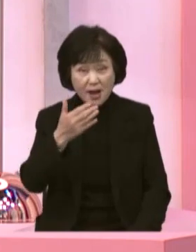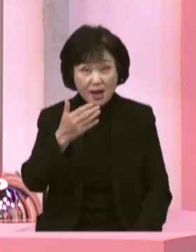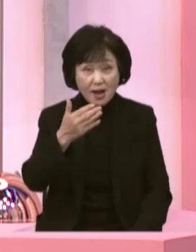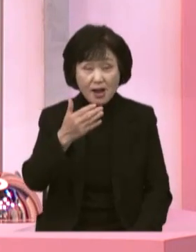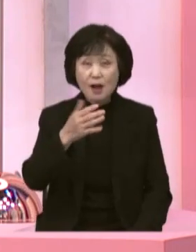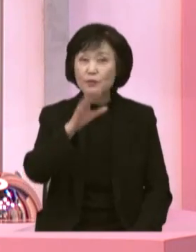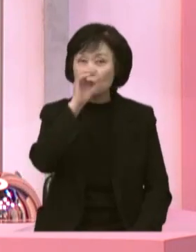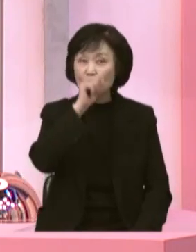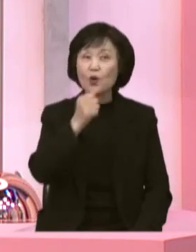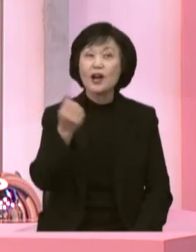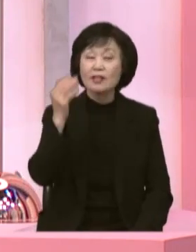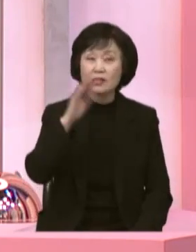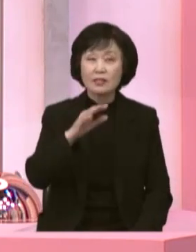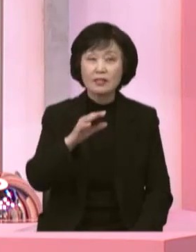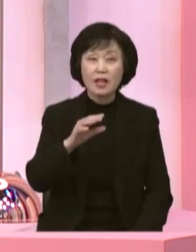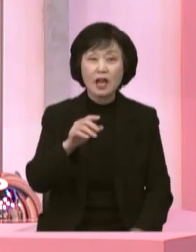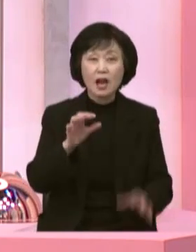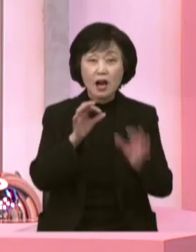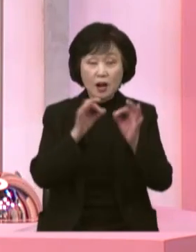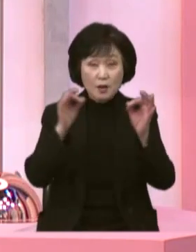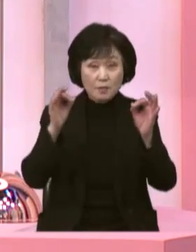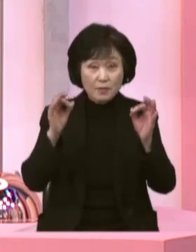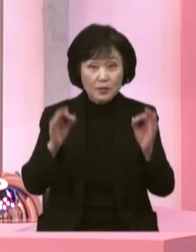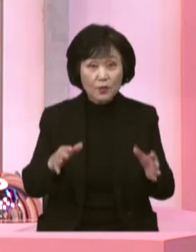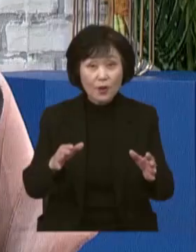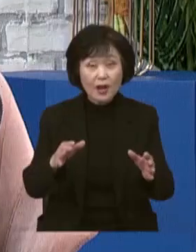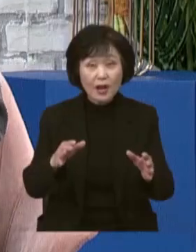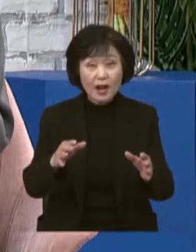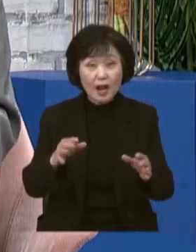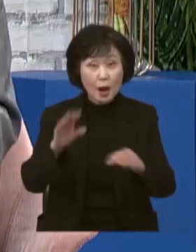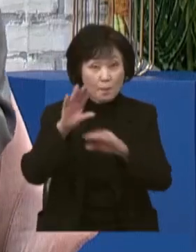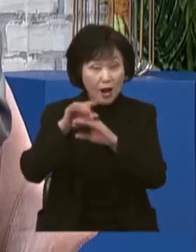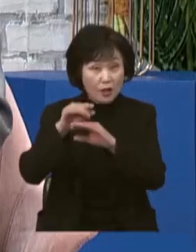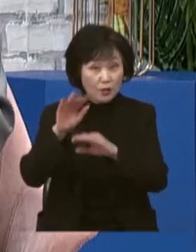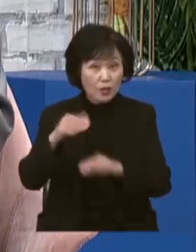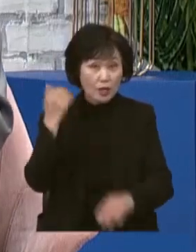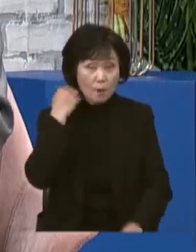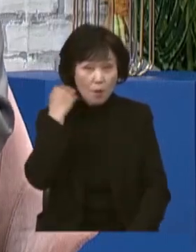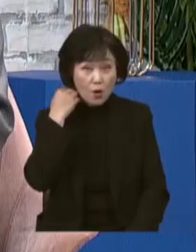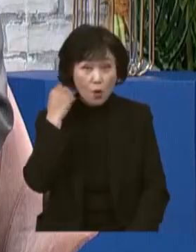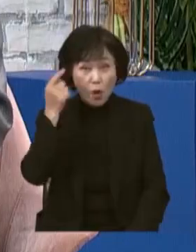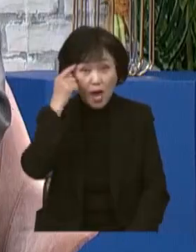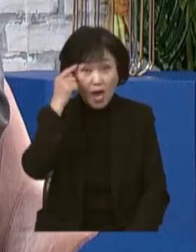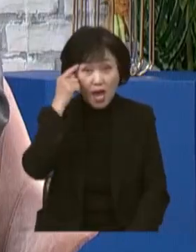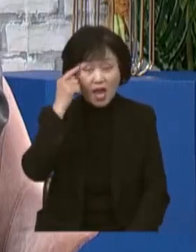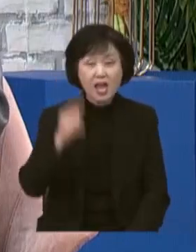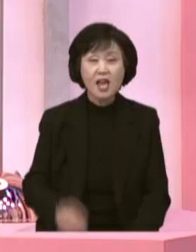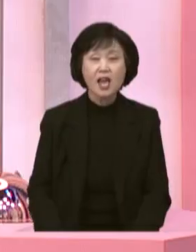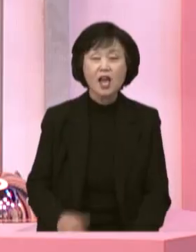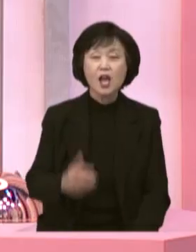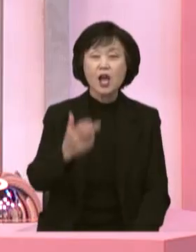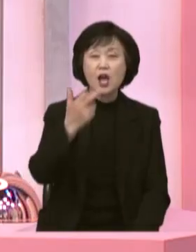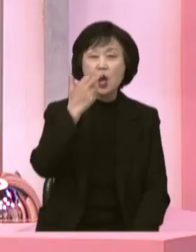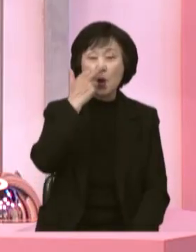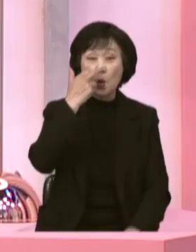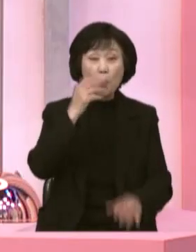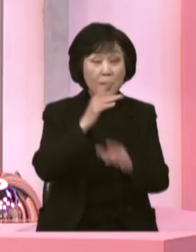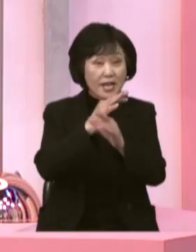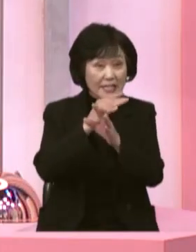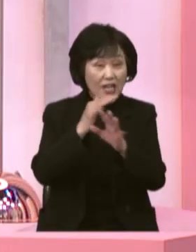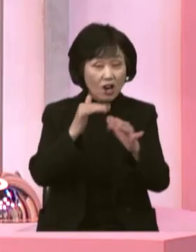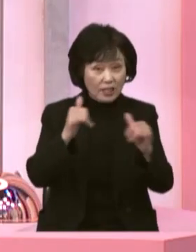코미디 안 하게 생겼어. 그리고 채널이 돌아간다는 거예요. 아, 잘 나갈 텐데. 아, 이건